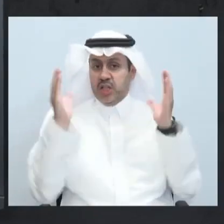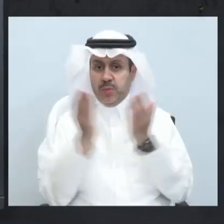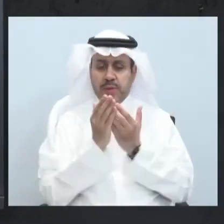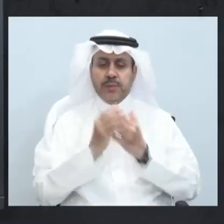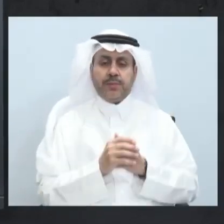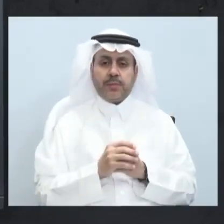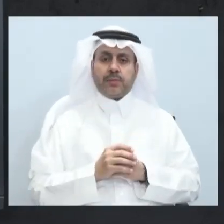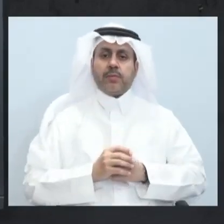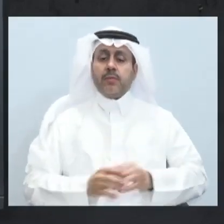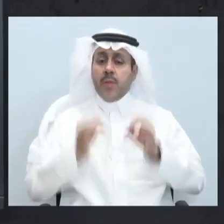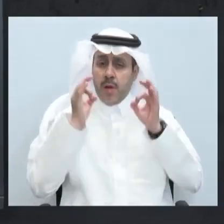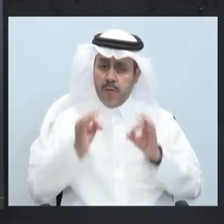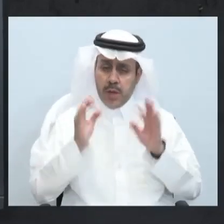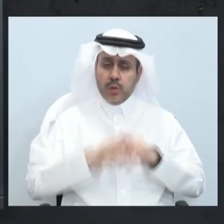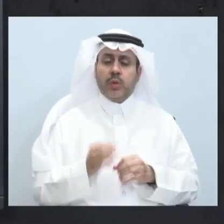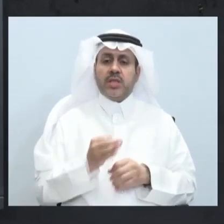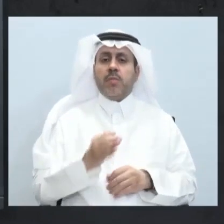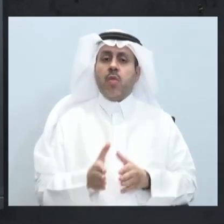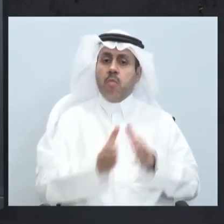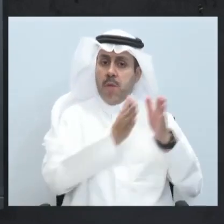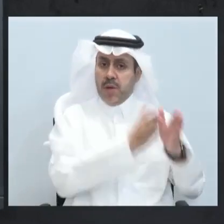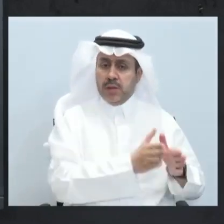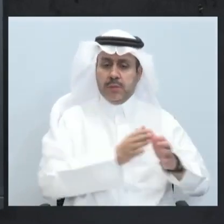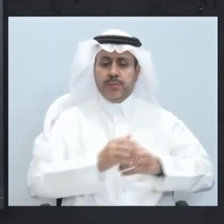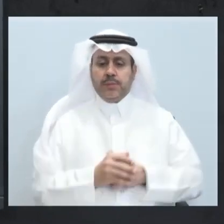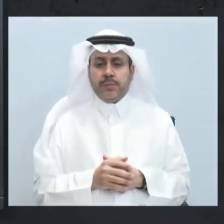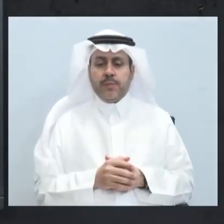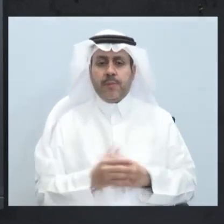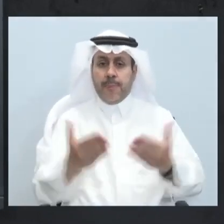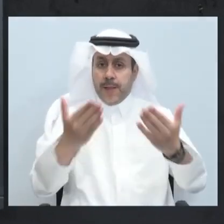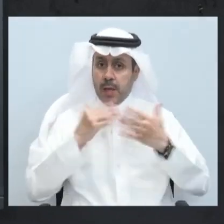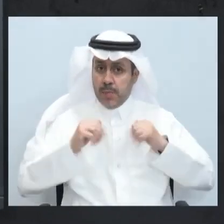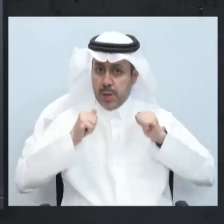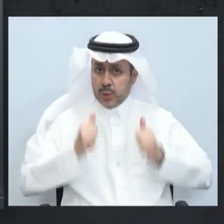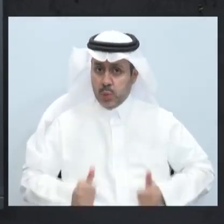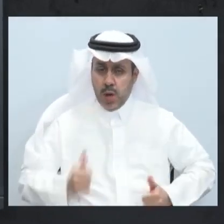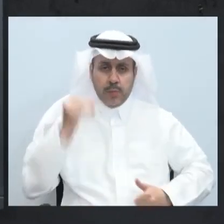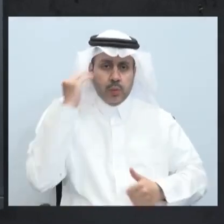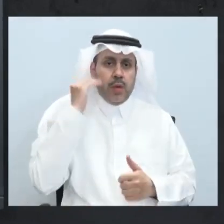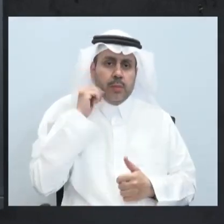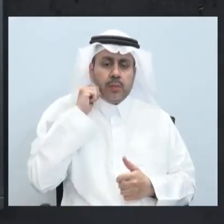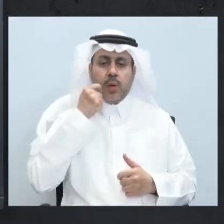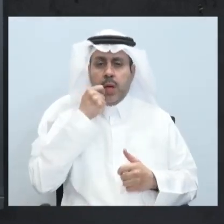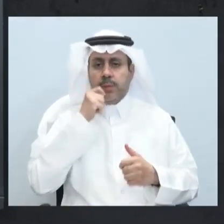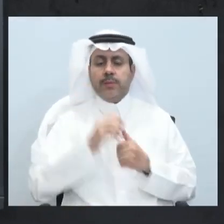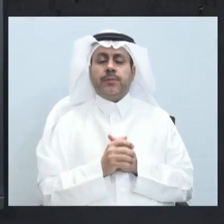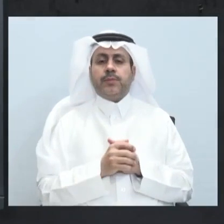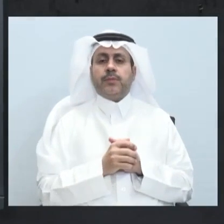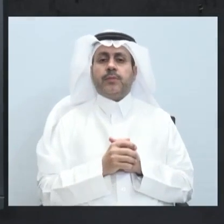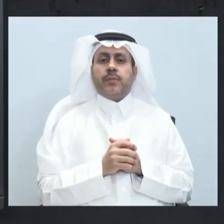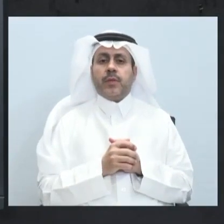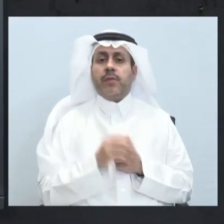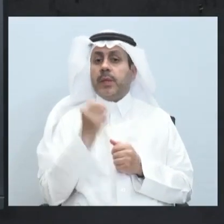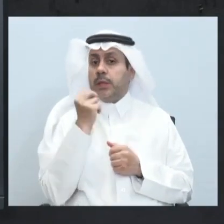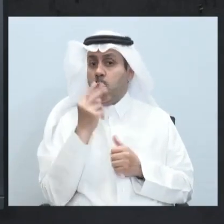واصحابه افضل صلاه واتم تسليم اما بعد حياكم الله اخواني الطلاب والطالبات في ماده توحيد